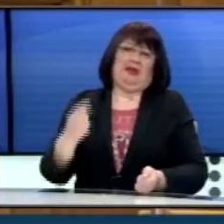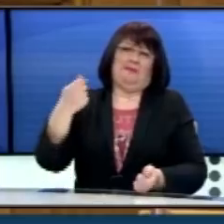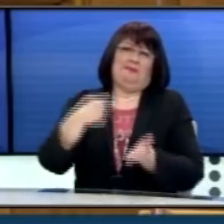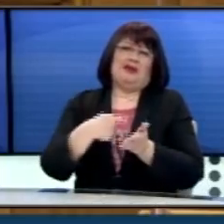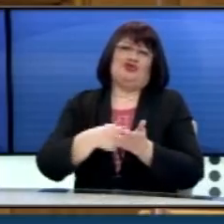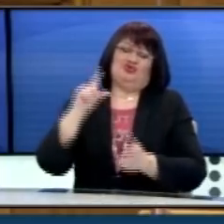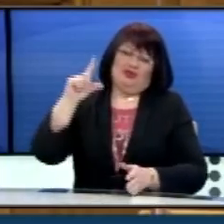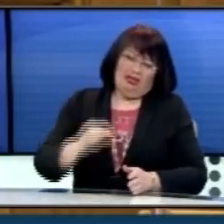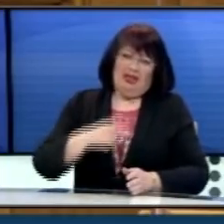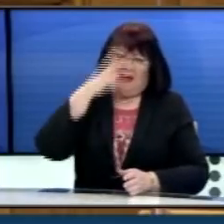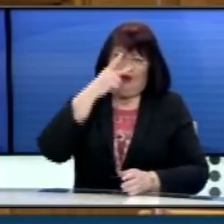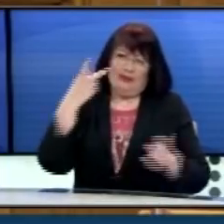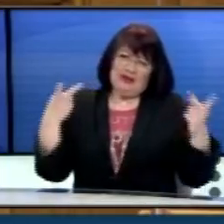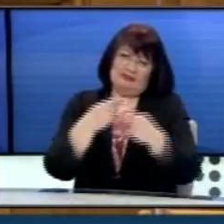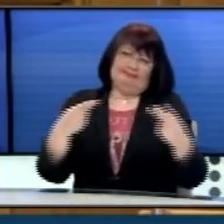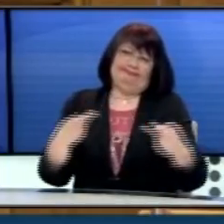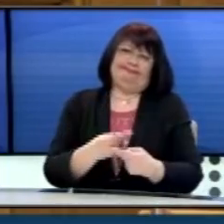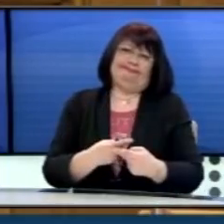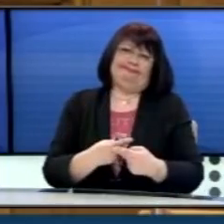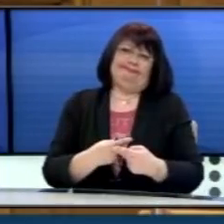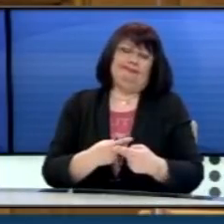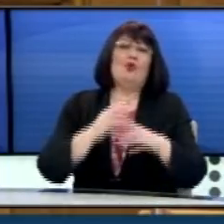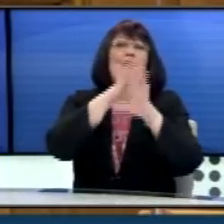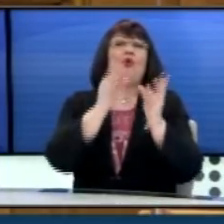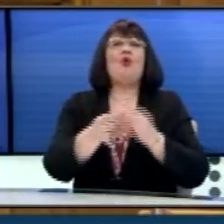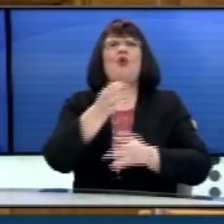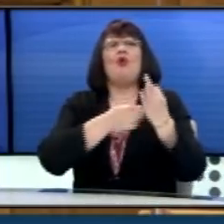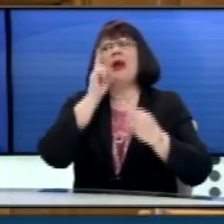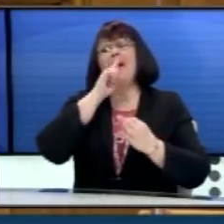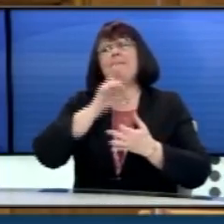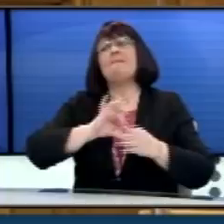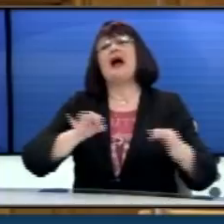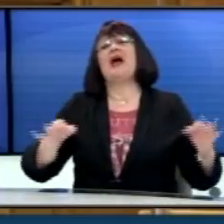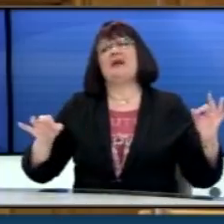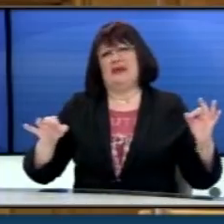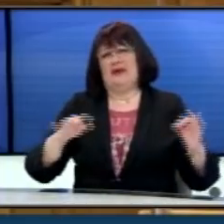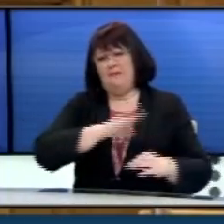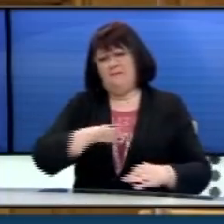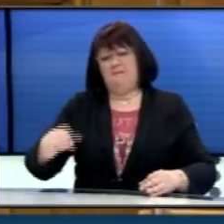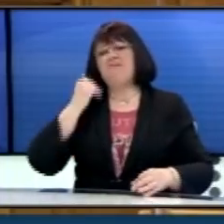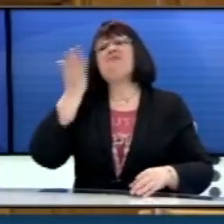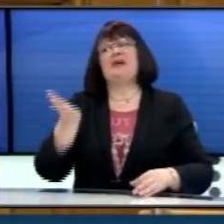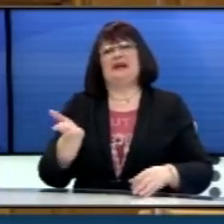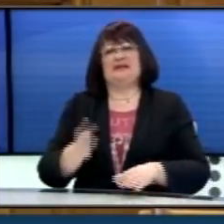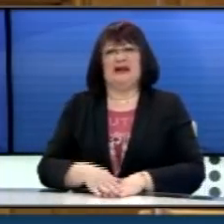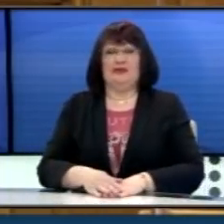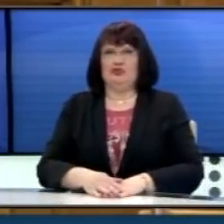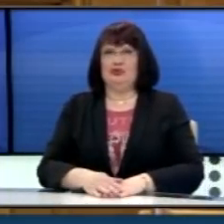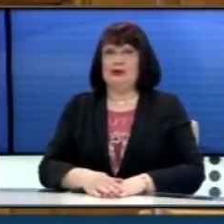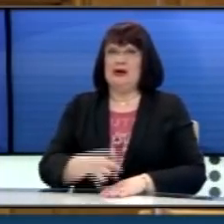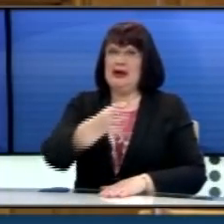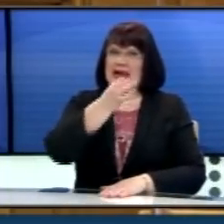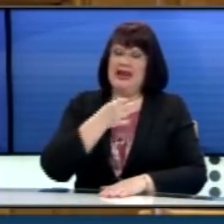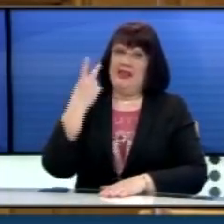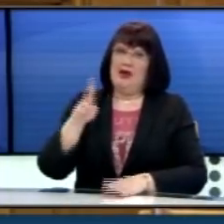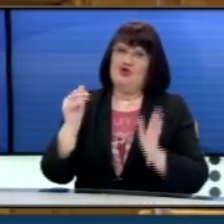μισθών, άλλων δικαιωμάτων. Όλα τα άλλα που λέτε είναι παραμύθια για μικρά παιδιά. Οι προβλέψεις για